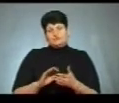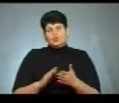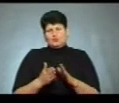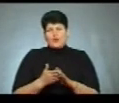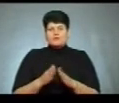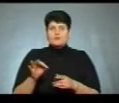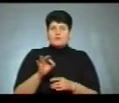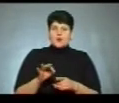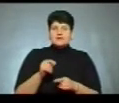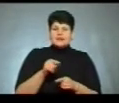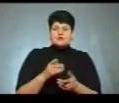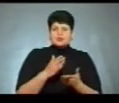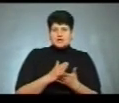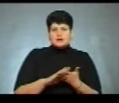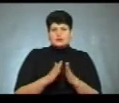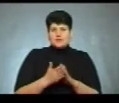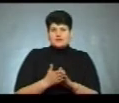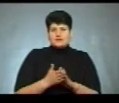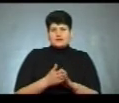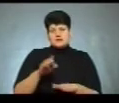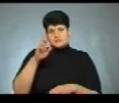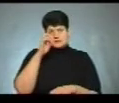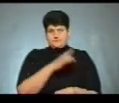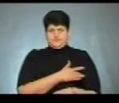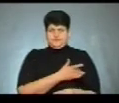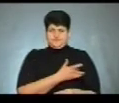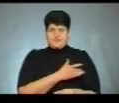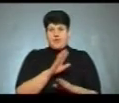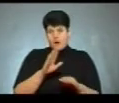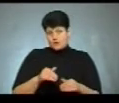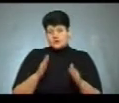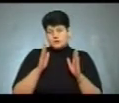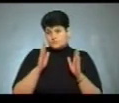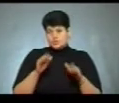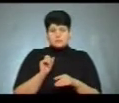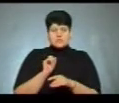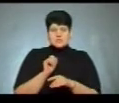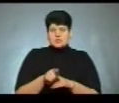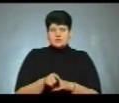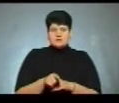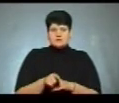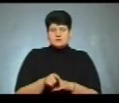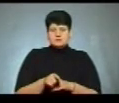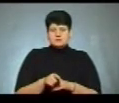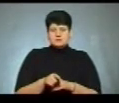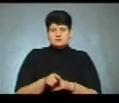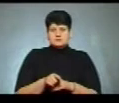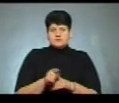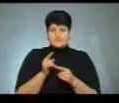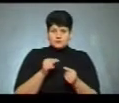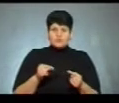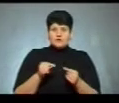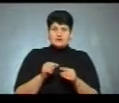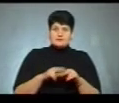про те, що укладена угода з муніципальною нянею. І тоді відбувається призначення, ну, відповідно